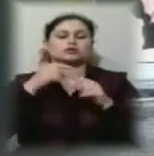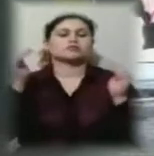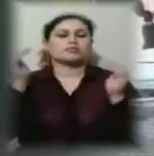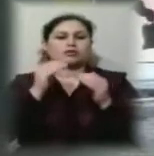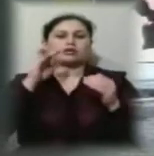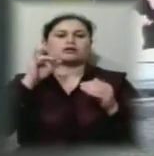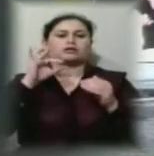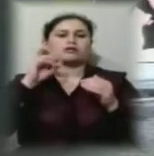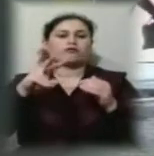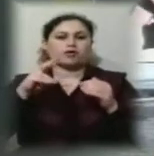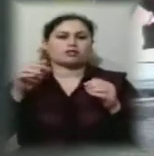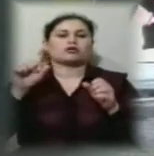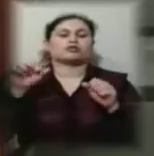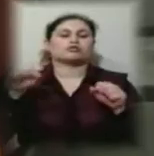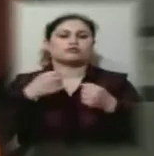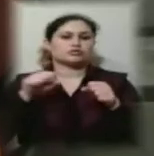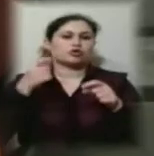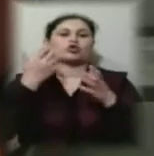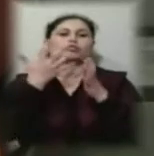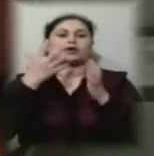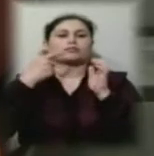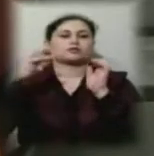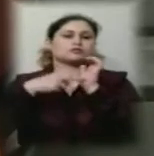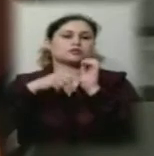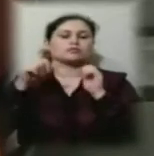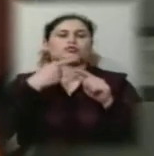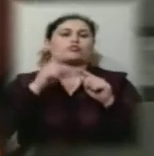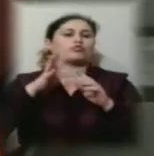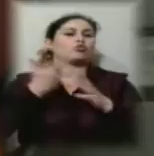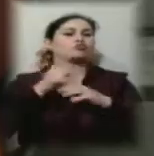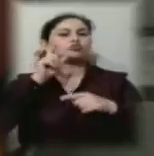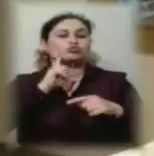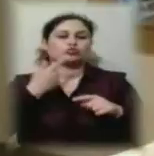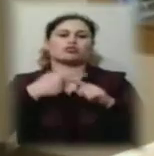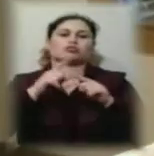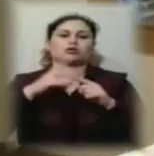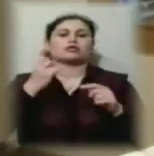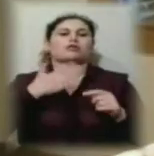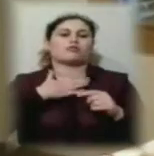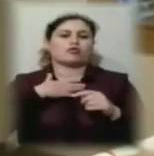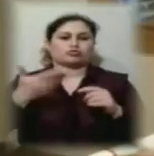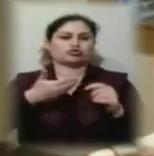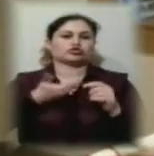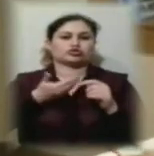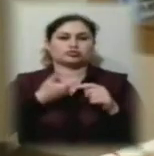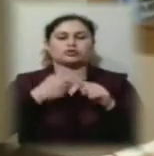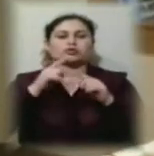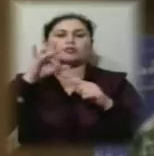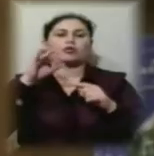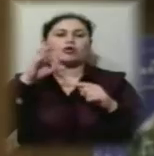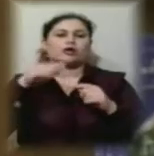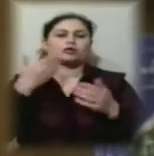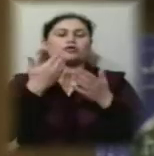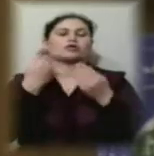між ними до 5-7 хвилин, зробити більш комфортними ці поїздки для наших містян. Проект депутатам представив радник